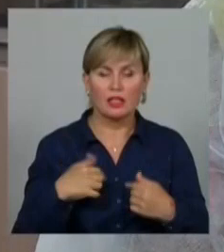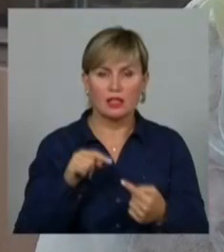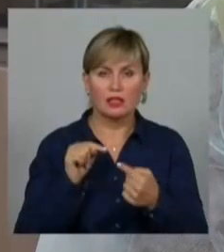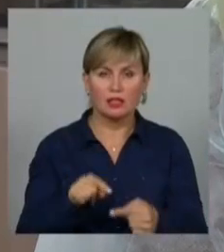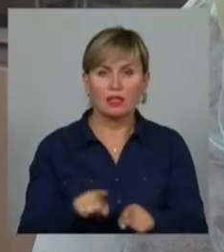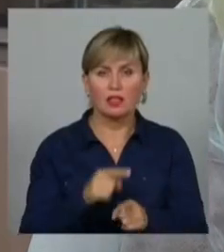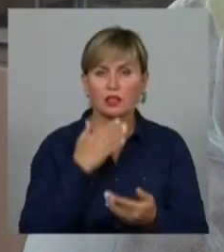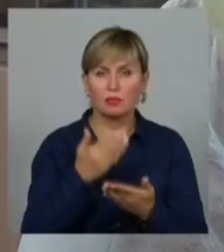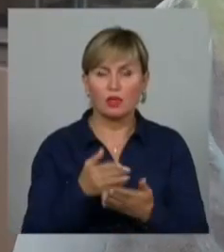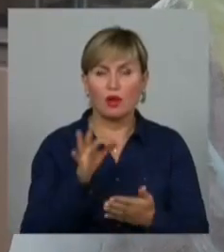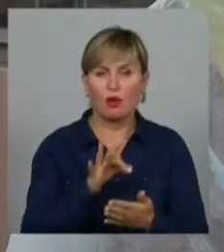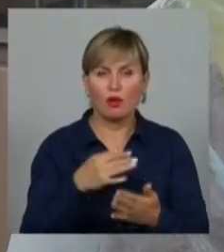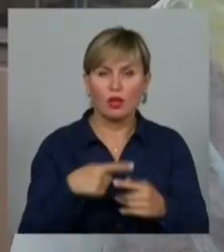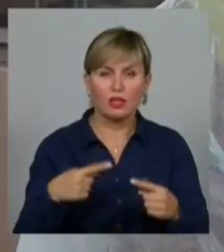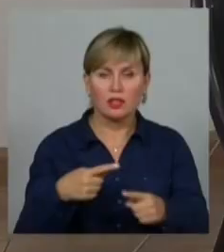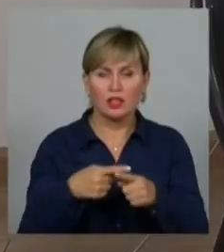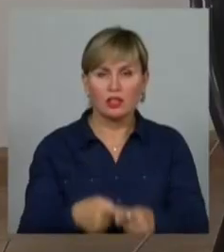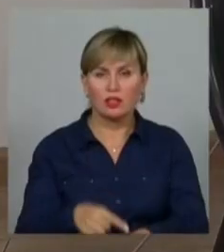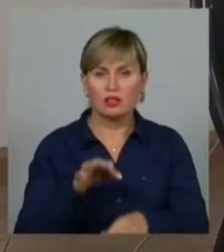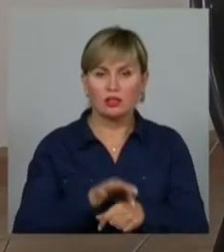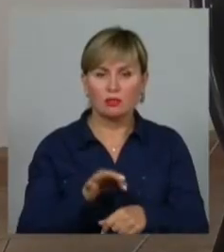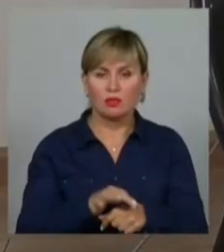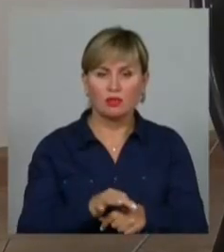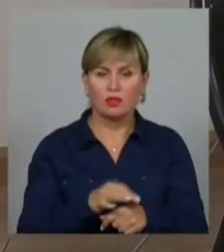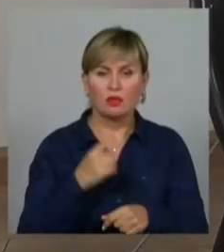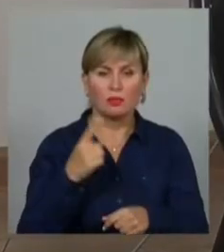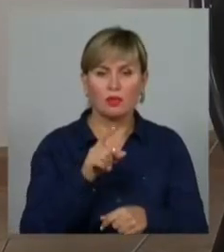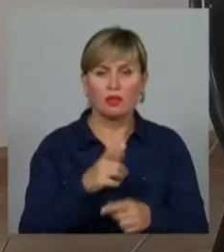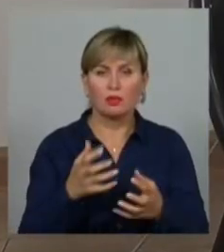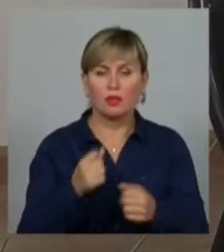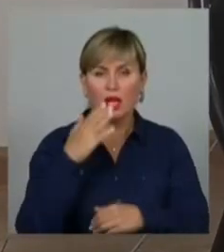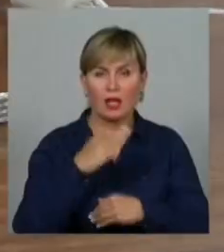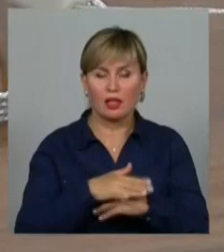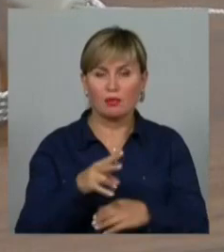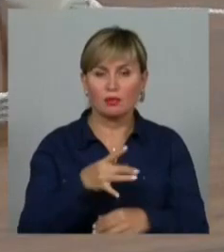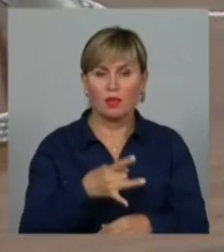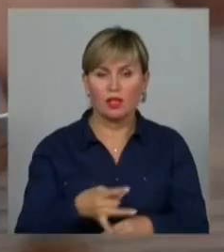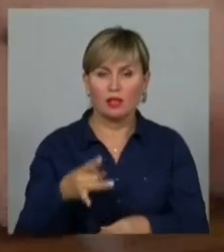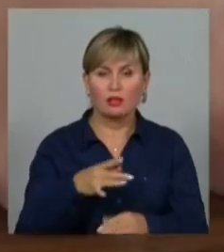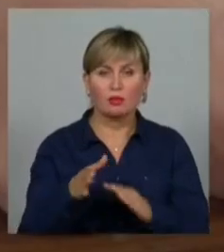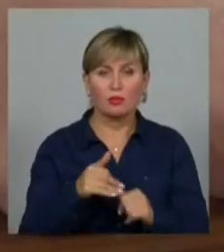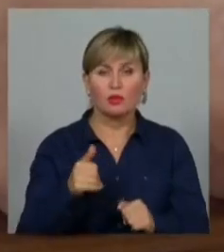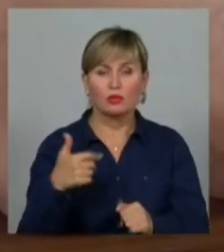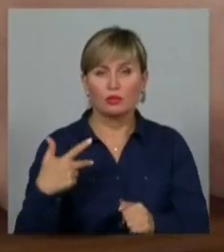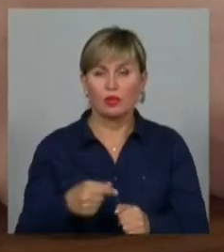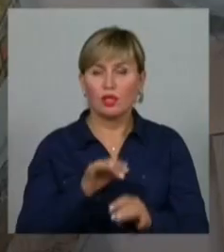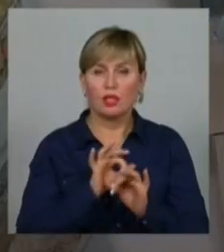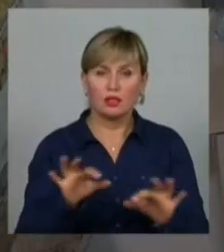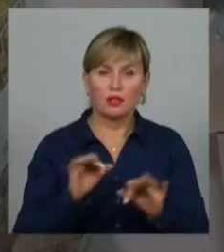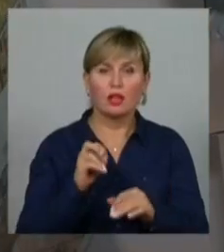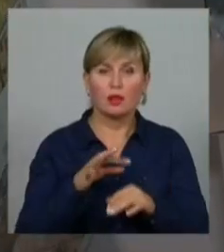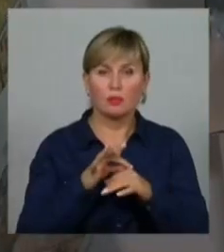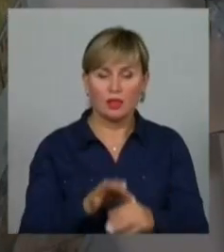Также спрашиваем о наличии хронических заболеваний. В числе первых вакцину получил аким Наурызбайского района. После укола он рассказал о том, как